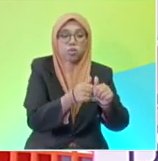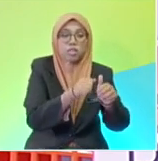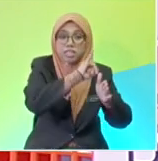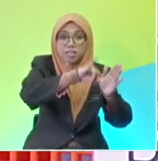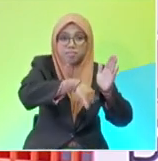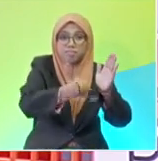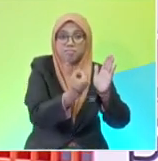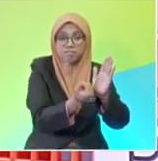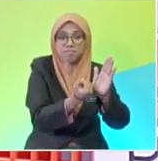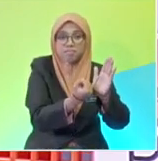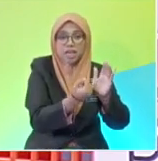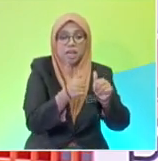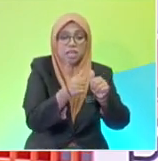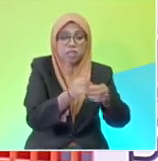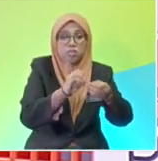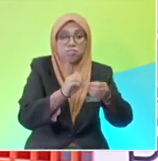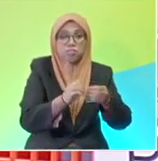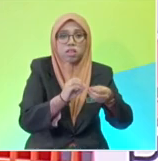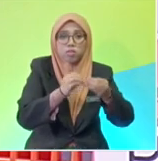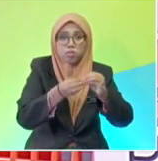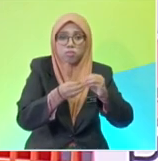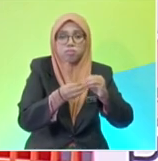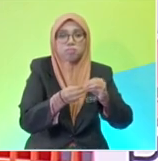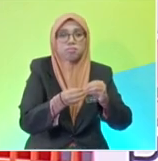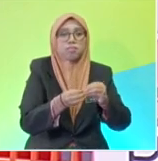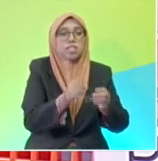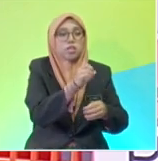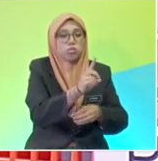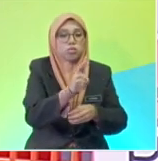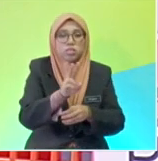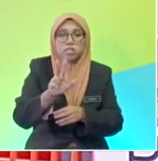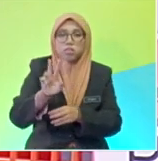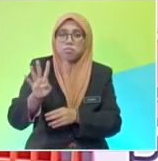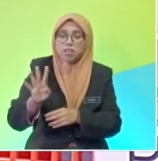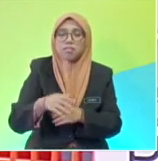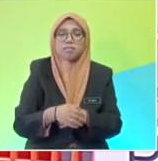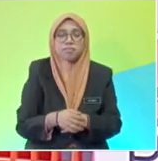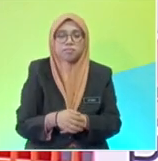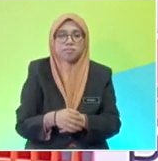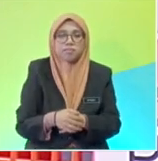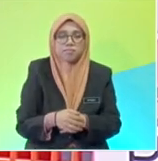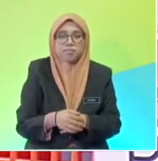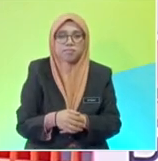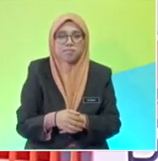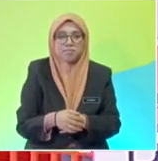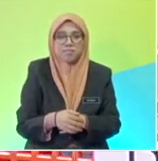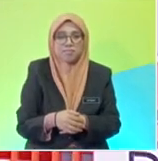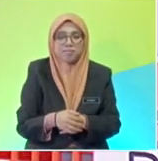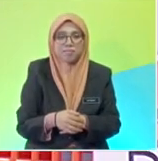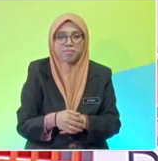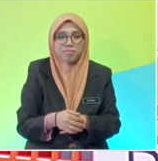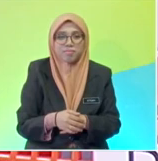berpusinglah daripada 1, 2, 3. Dia tak terbaliklah. Macam tu rupanya. Iya. Okey, 10. Saya dah sampai dah ni